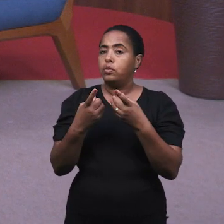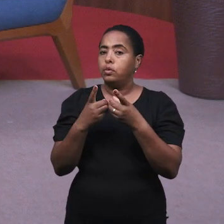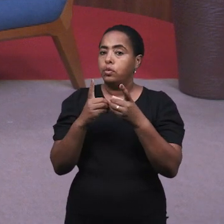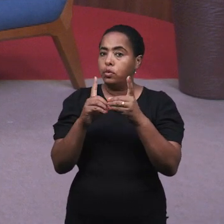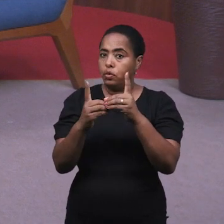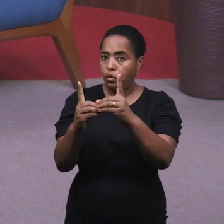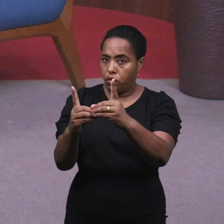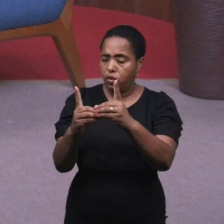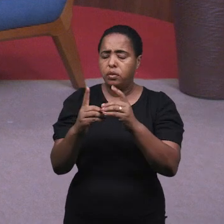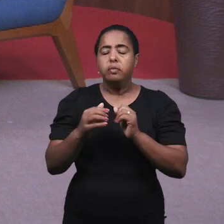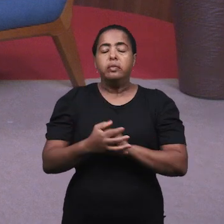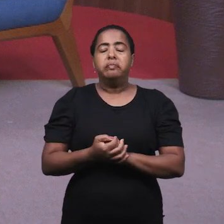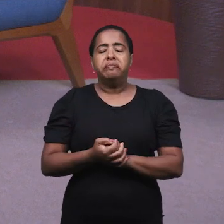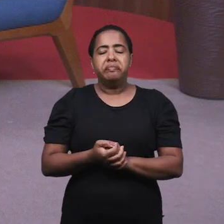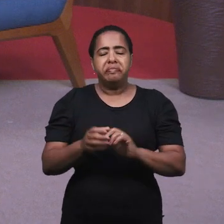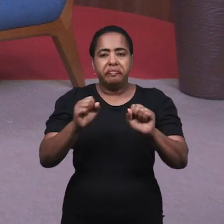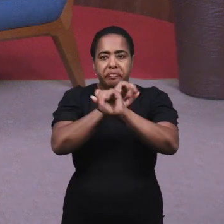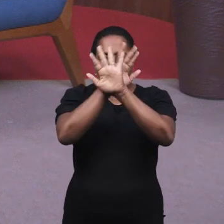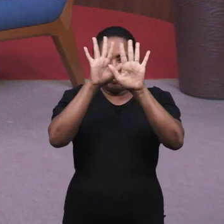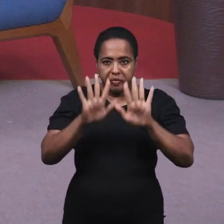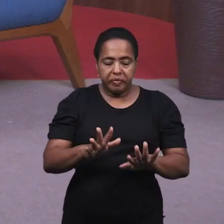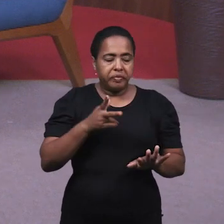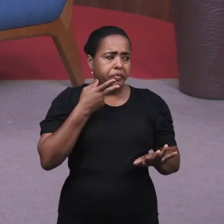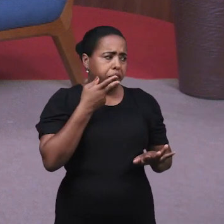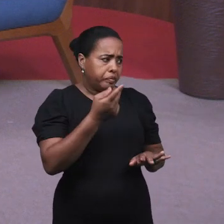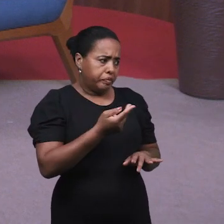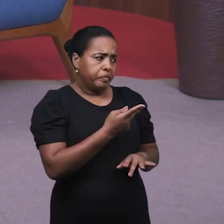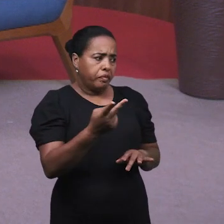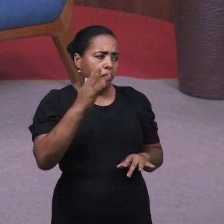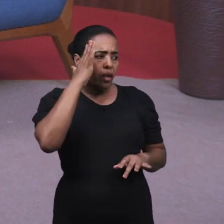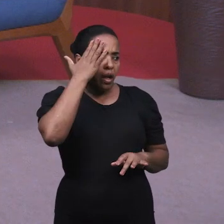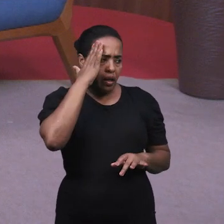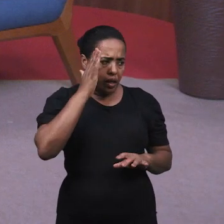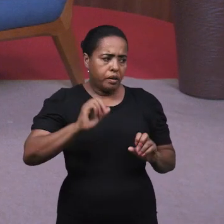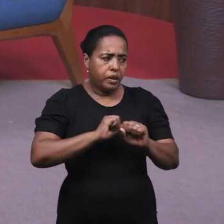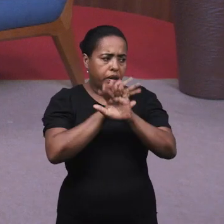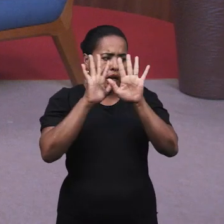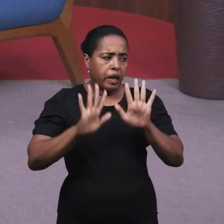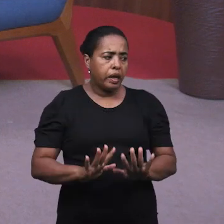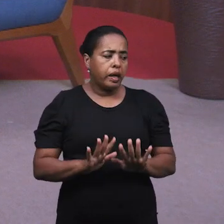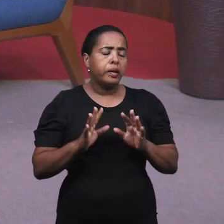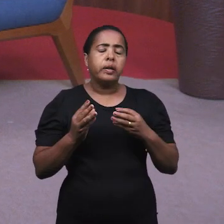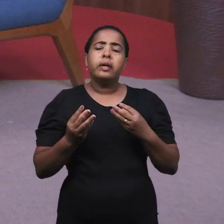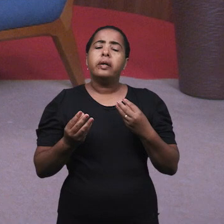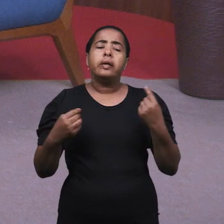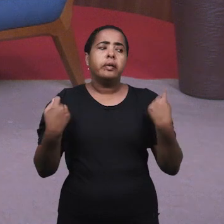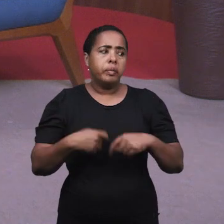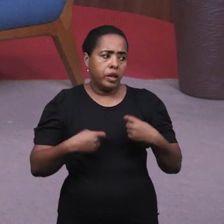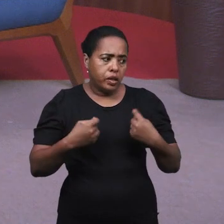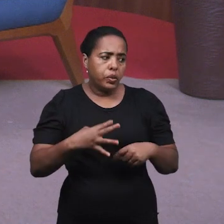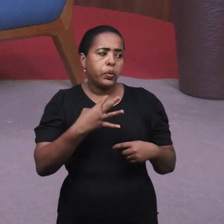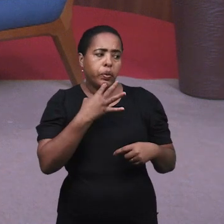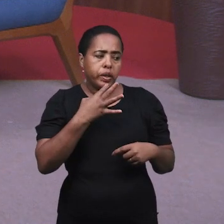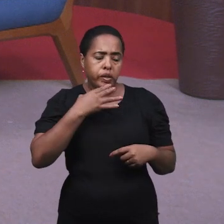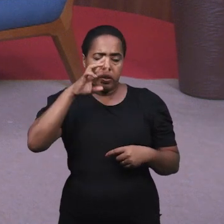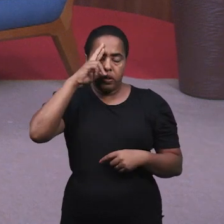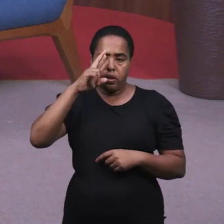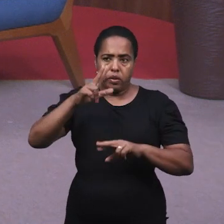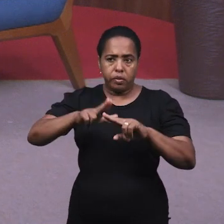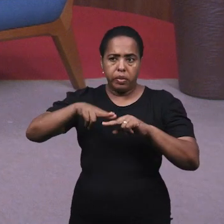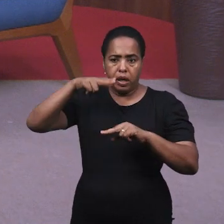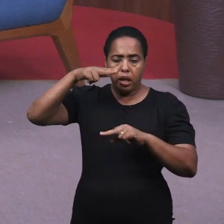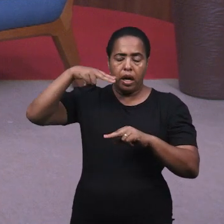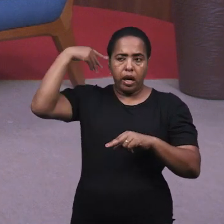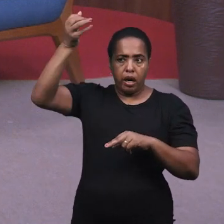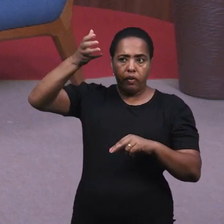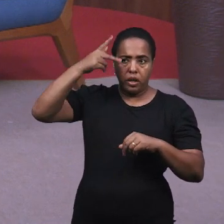clair, qui rend clair ce mot que vous avez dit, cette compréhension qu'on doit connaître Jésus